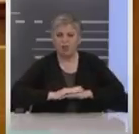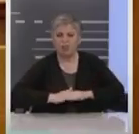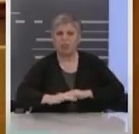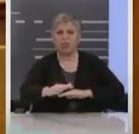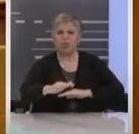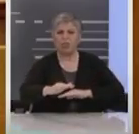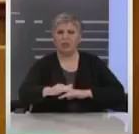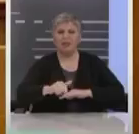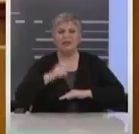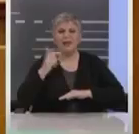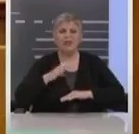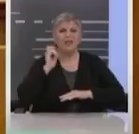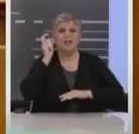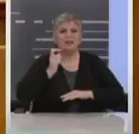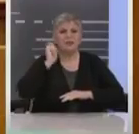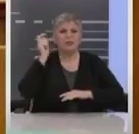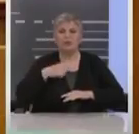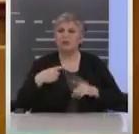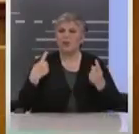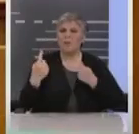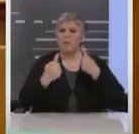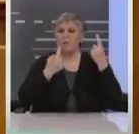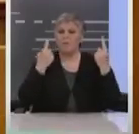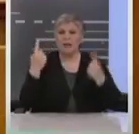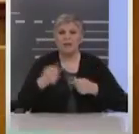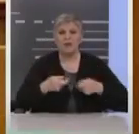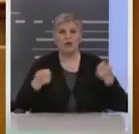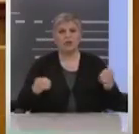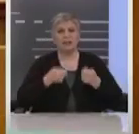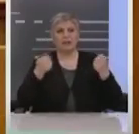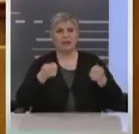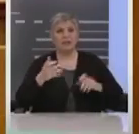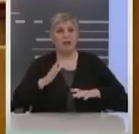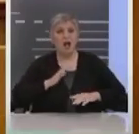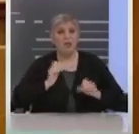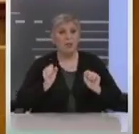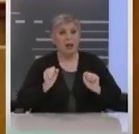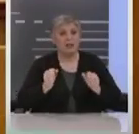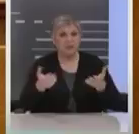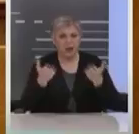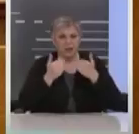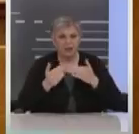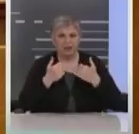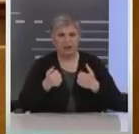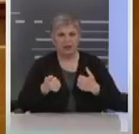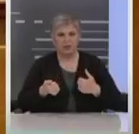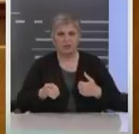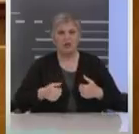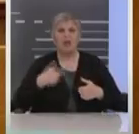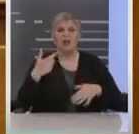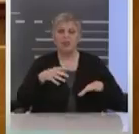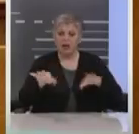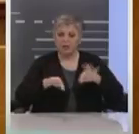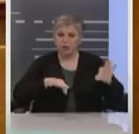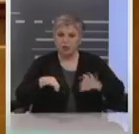χωρίς καμία έγνοια για το φυσικό περιβάλλον, χωρίς καμία έγνοια για την ασφάλεια των πολιτών, με ανυπαρξία χωροταξικού